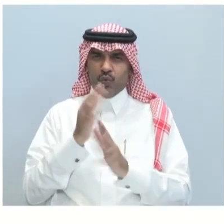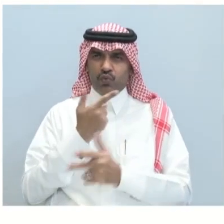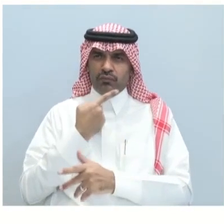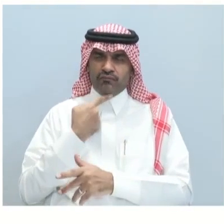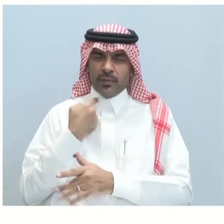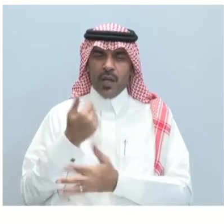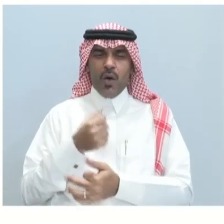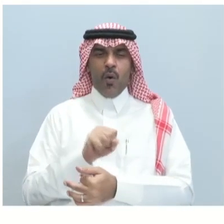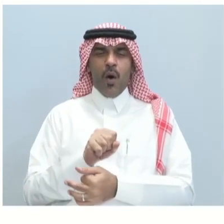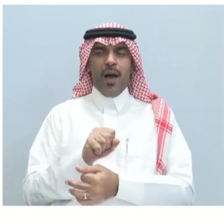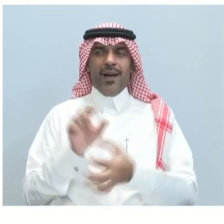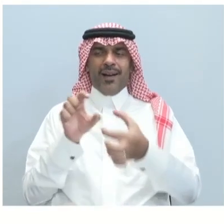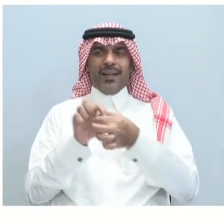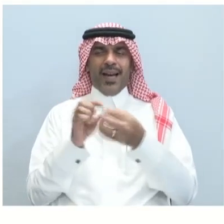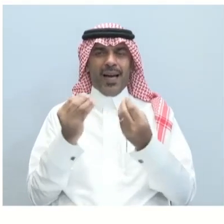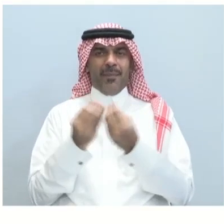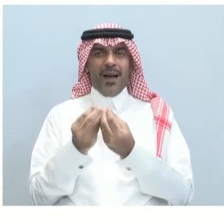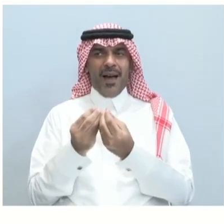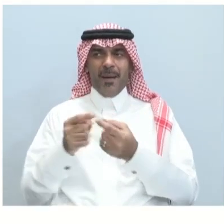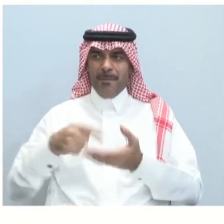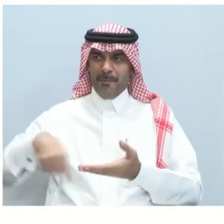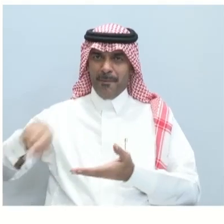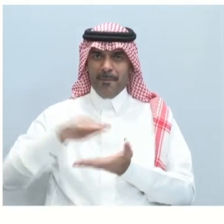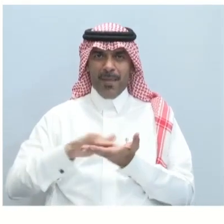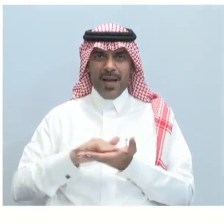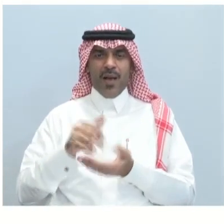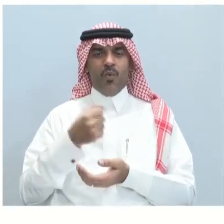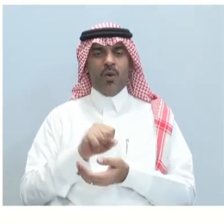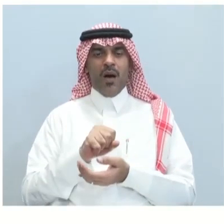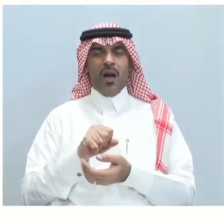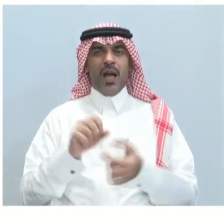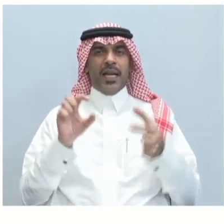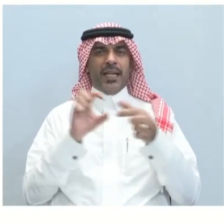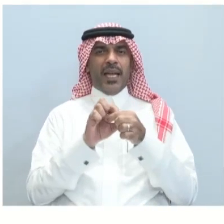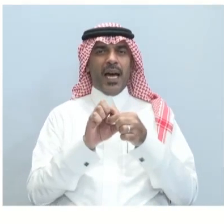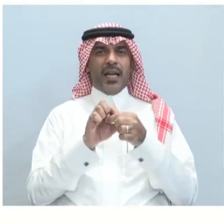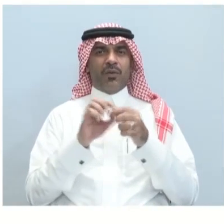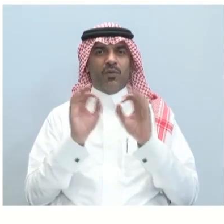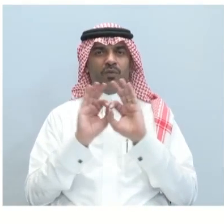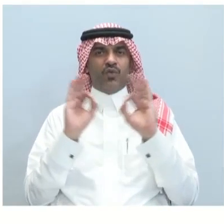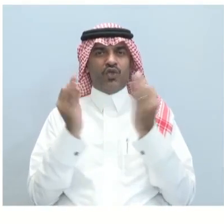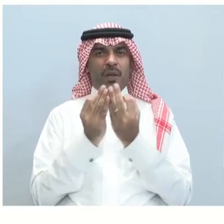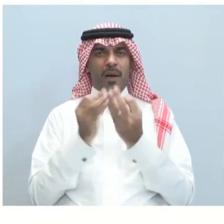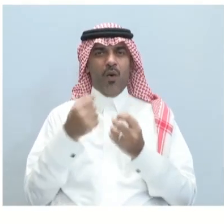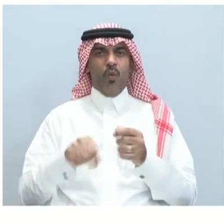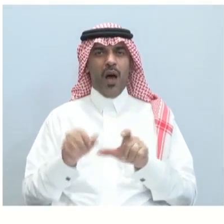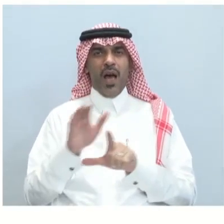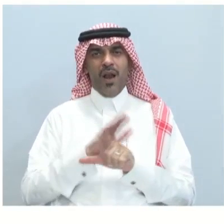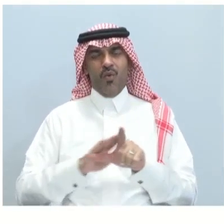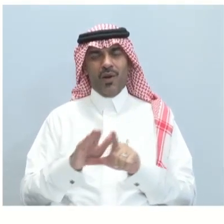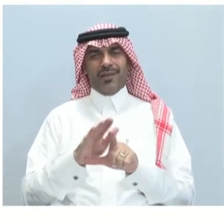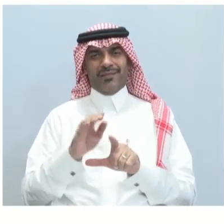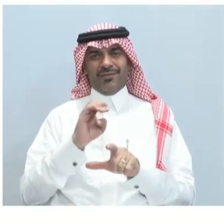وعلاقته بالبيئه الطبيعيه المحيطه به وعلاقته بالمجتمع والوطن اجابه صحيحه